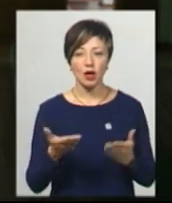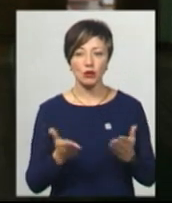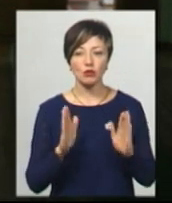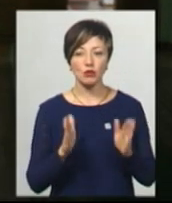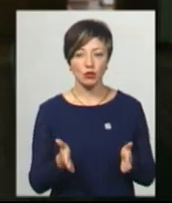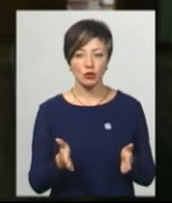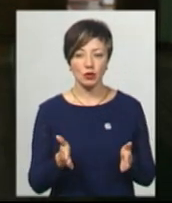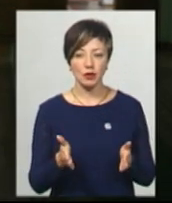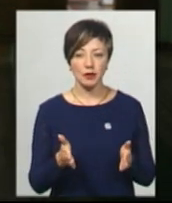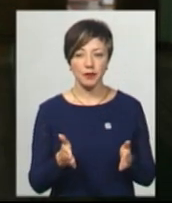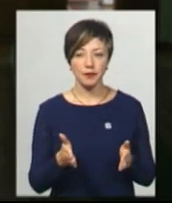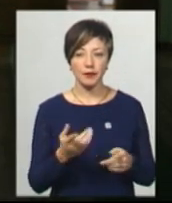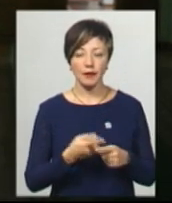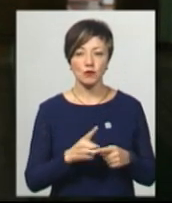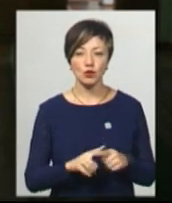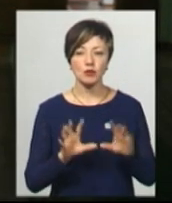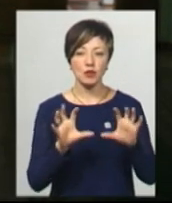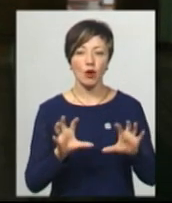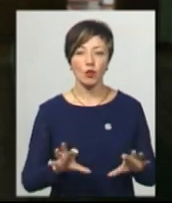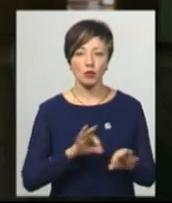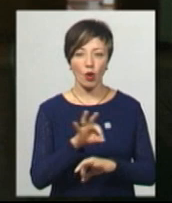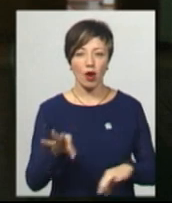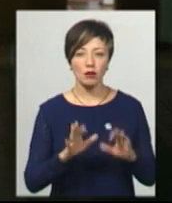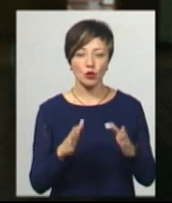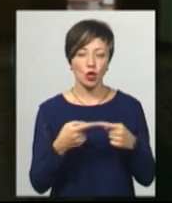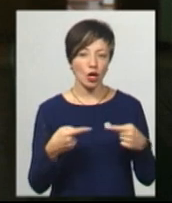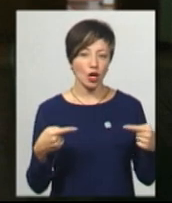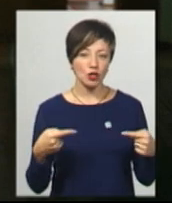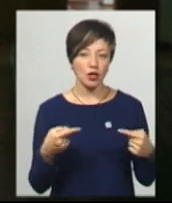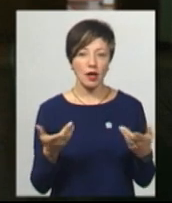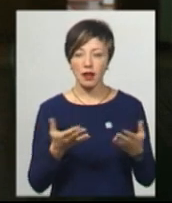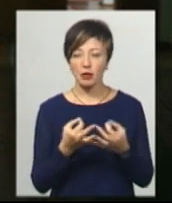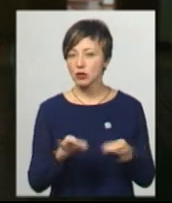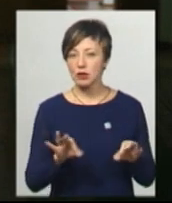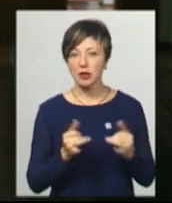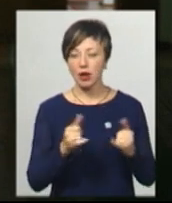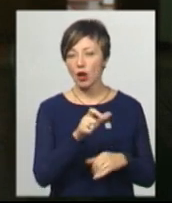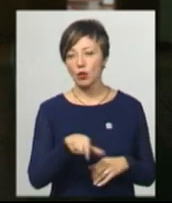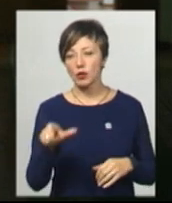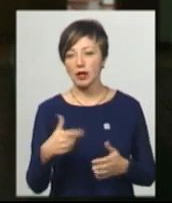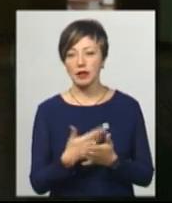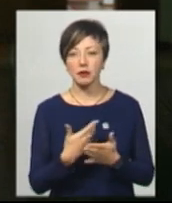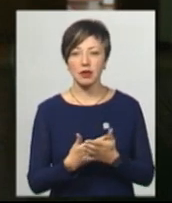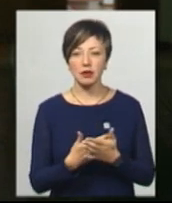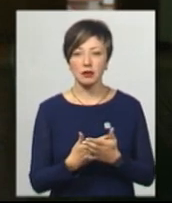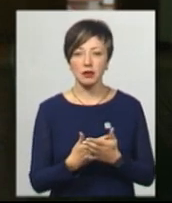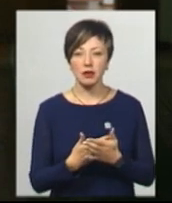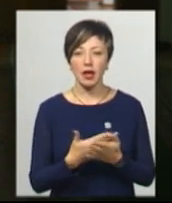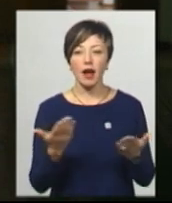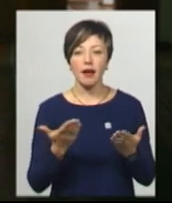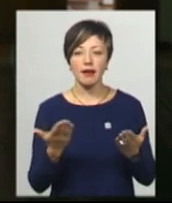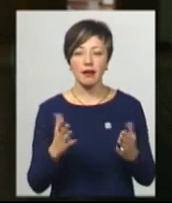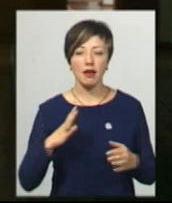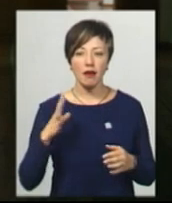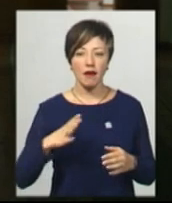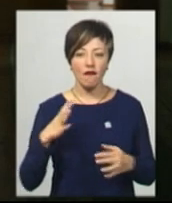будуть в цьому законопроекті будуть речі, які є неприпустимі для людей, наприклад, які воювали, брали